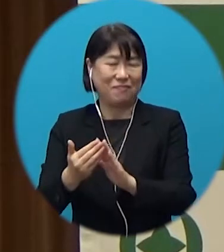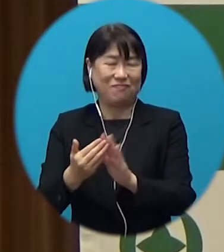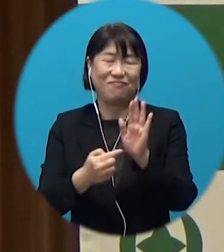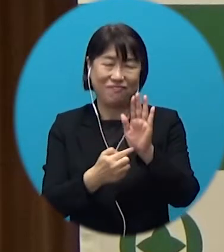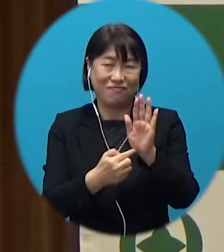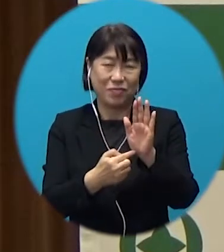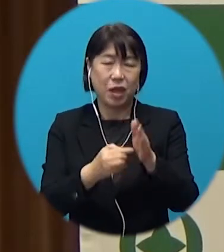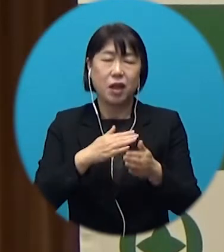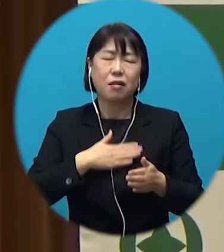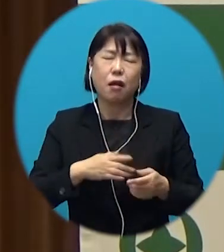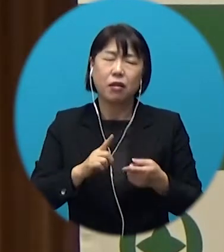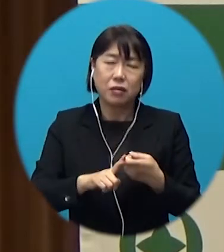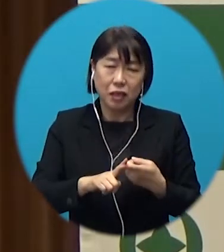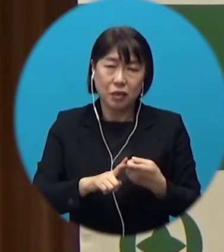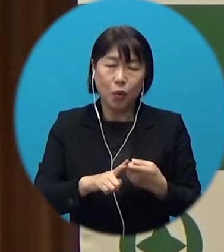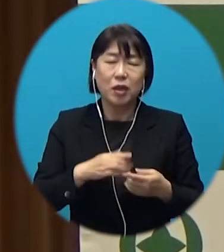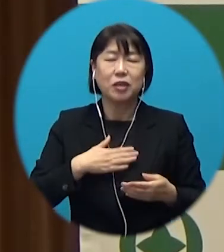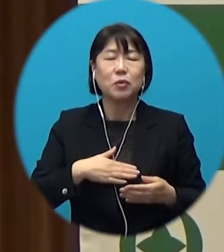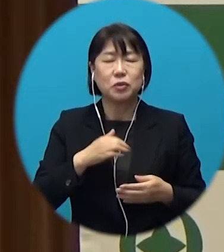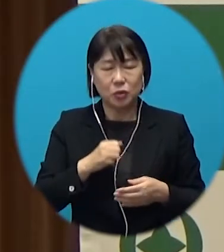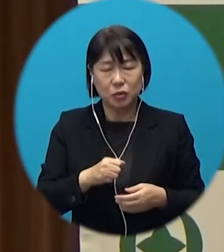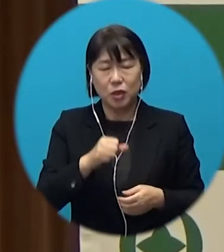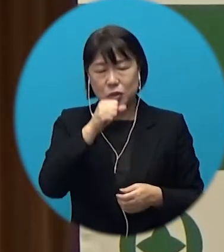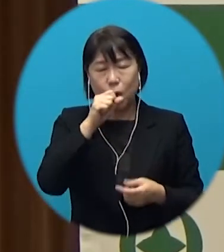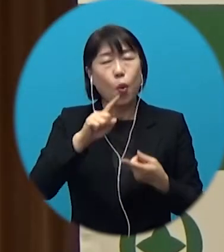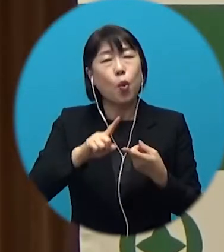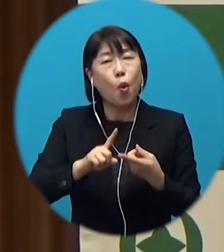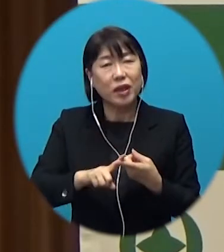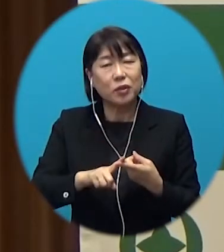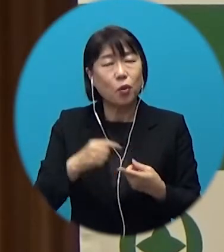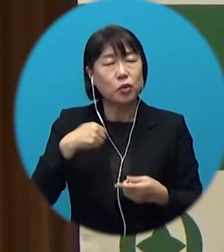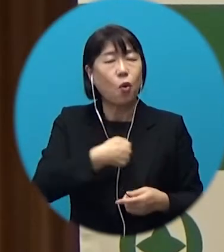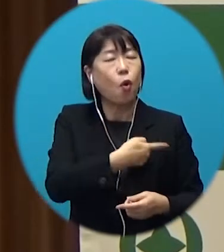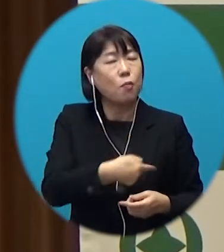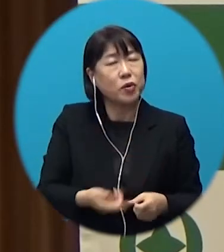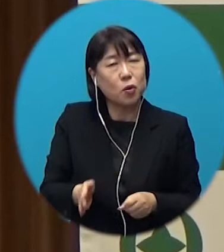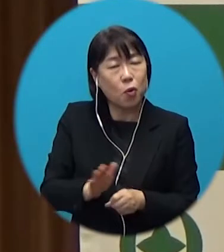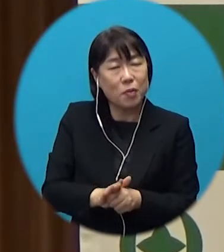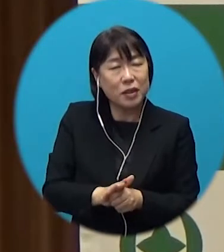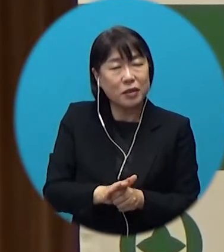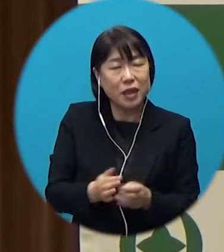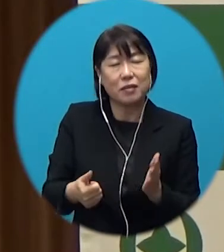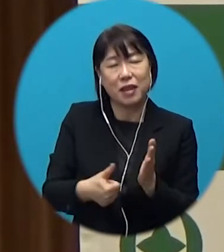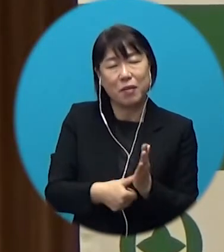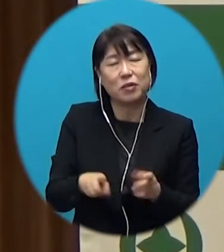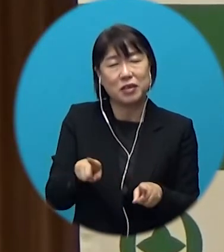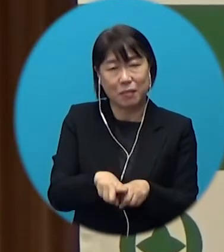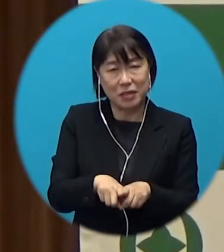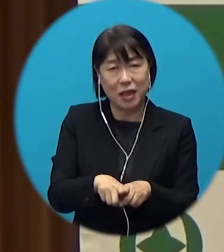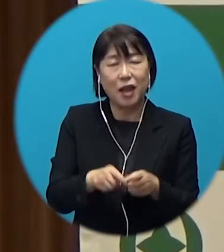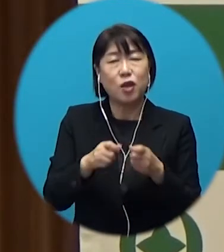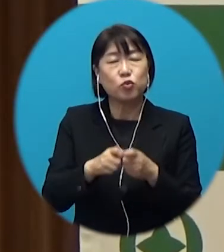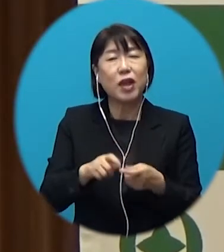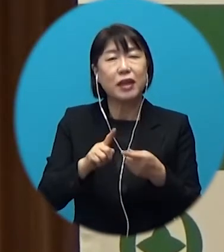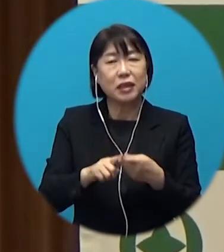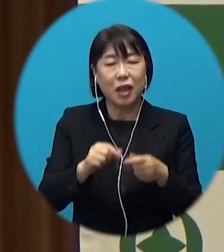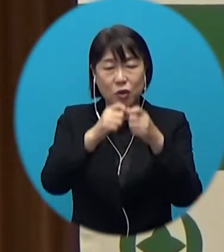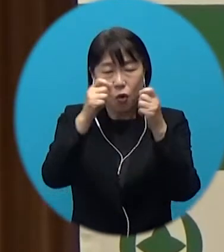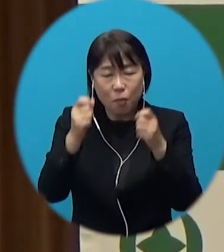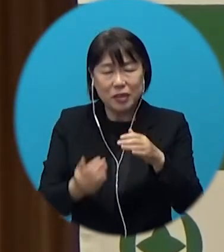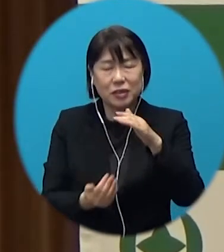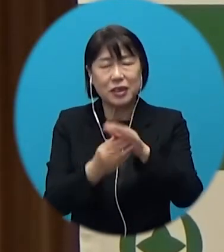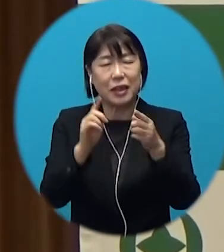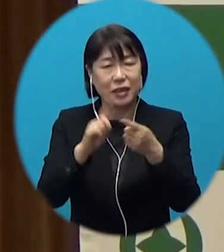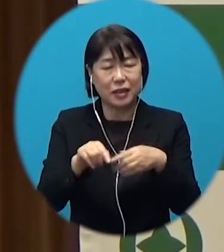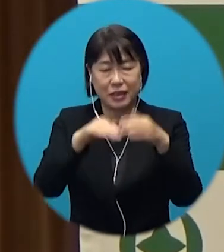とはですね、心地よくちょうどいい思いを持っていただきました。具体的には、特別採決、全体採